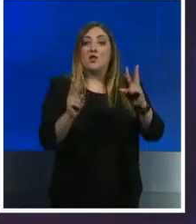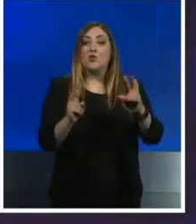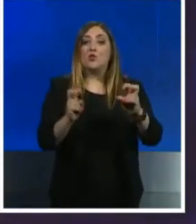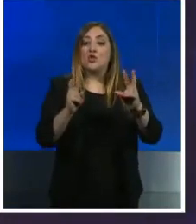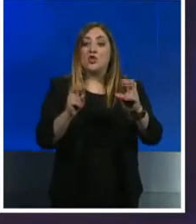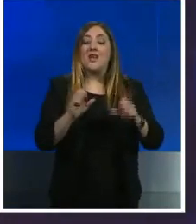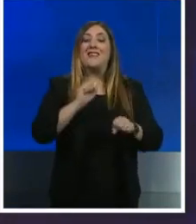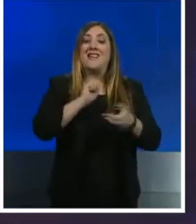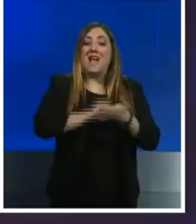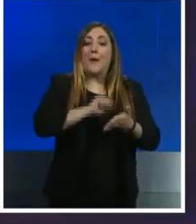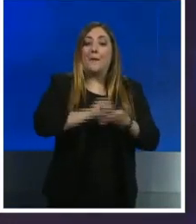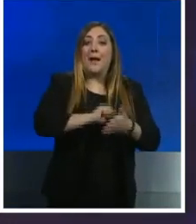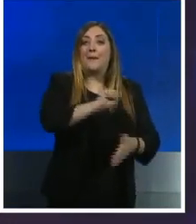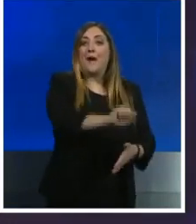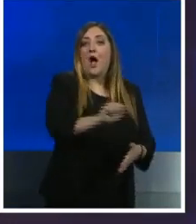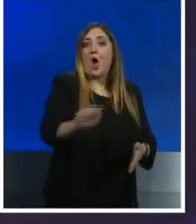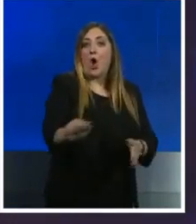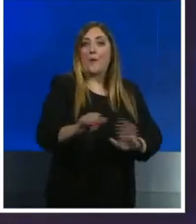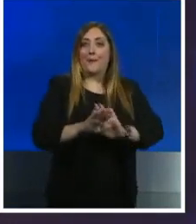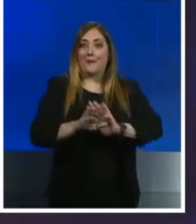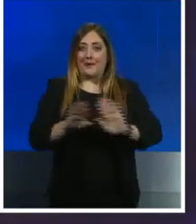lilu biss. Dan